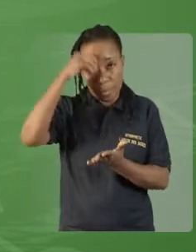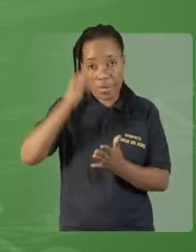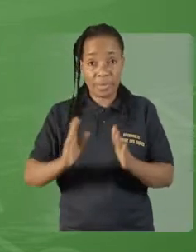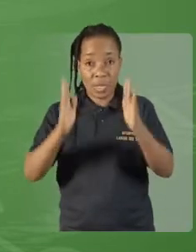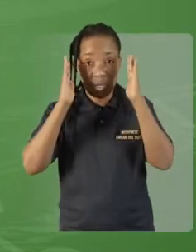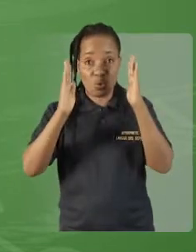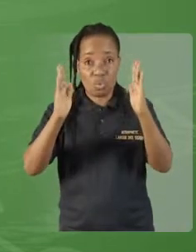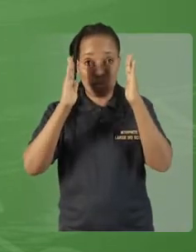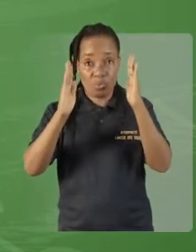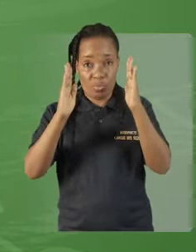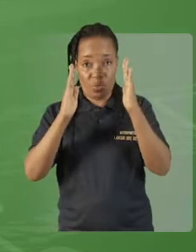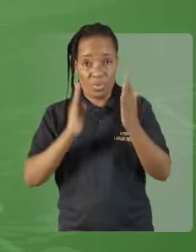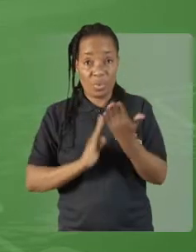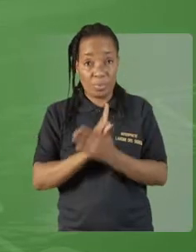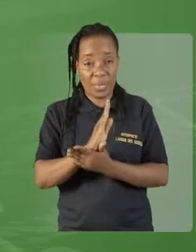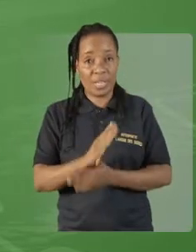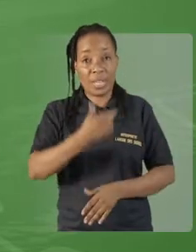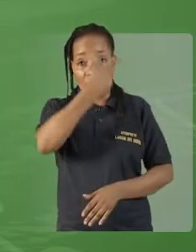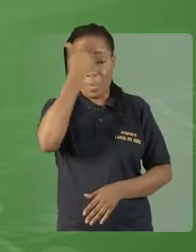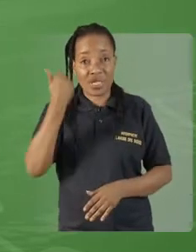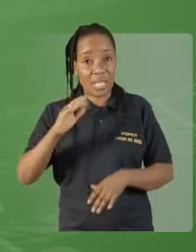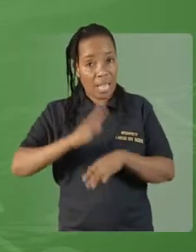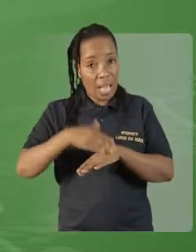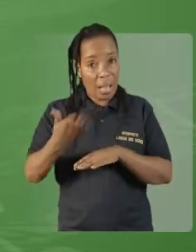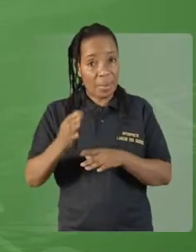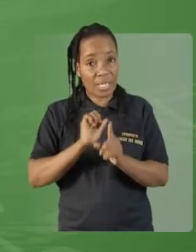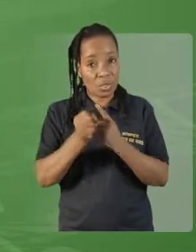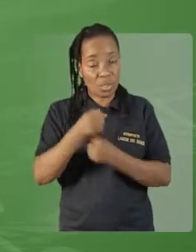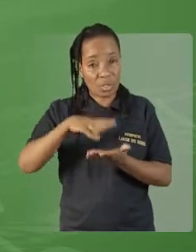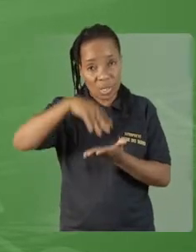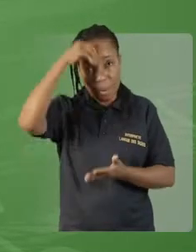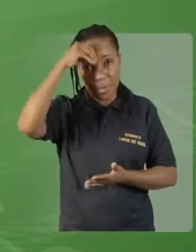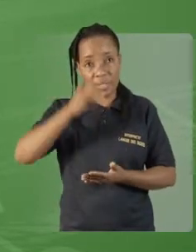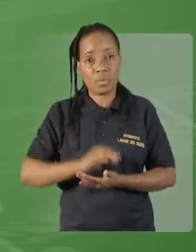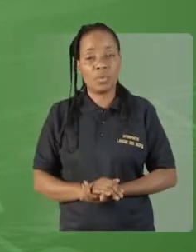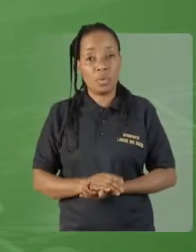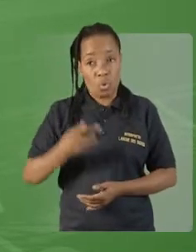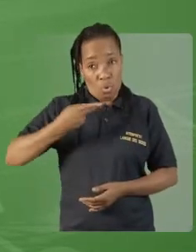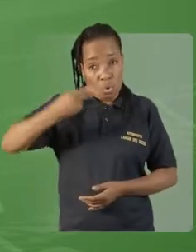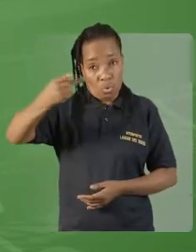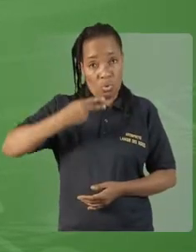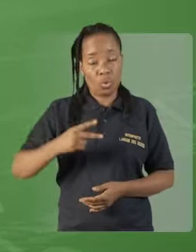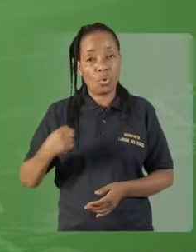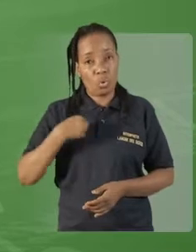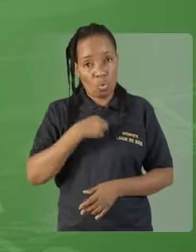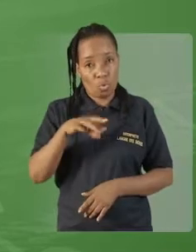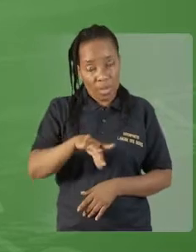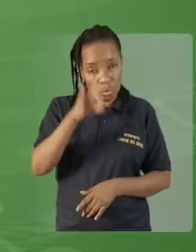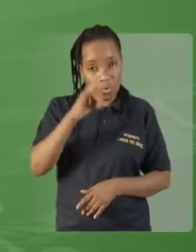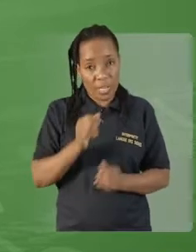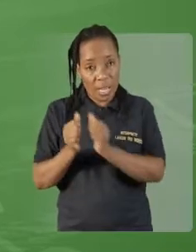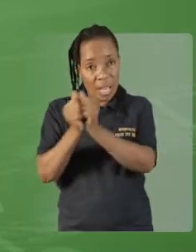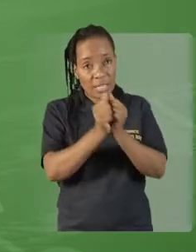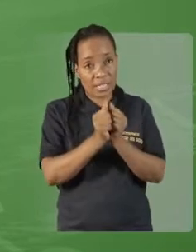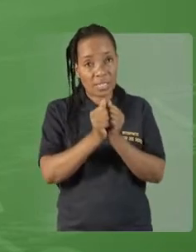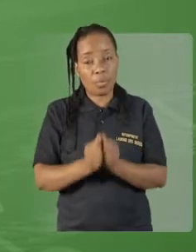attentifs, car à l'issue de cette situation d'apprentissage, vous et moi allons déterminer ensemble